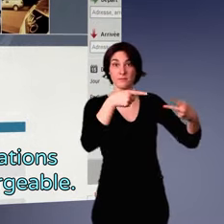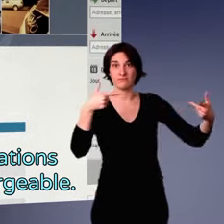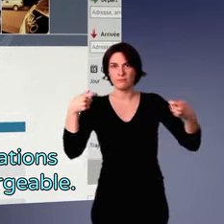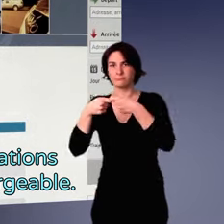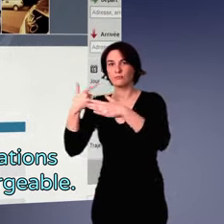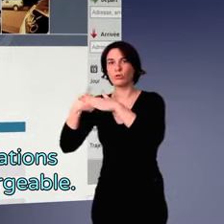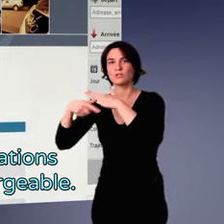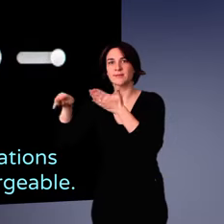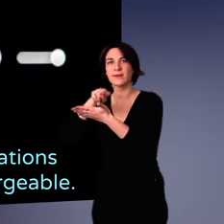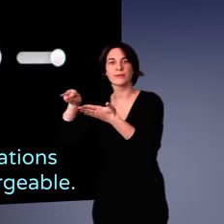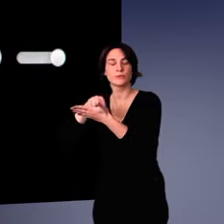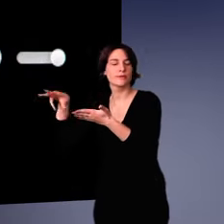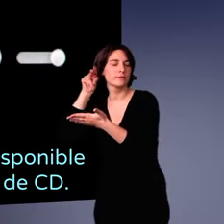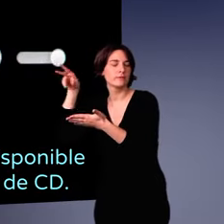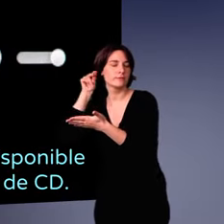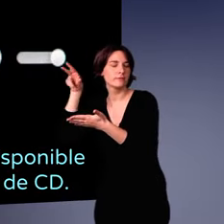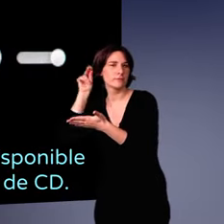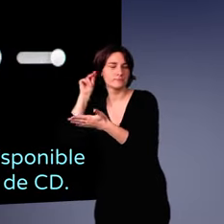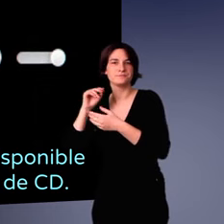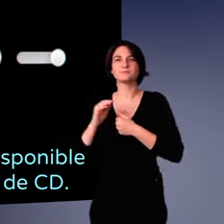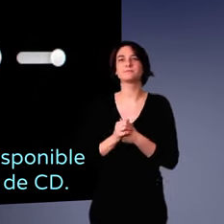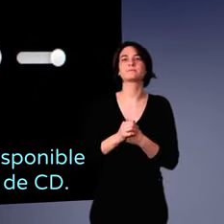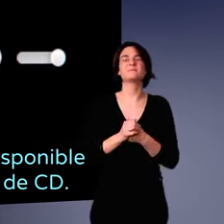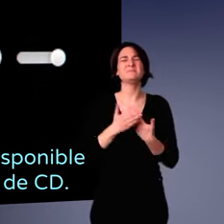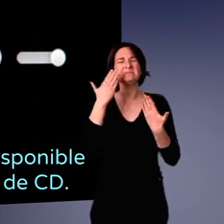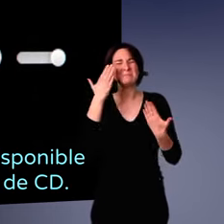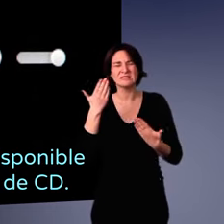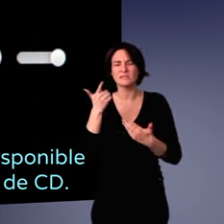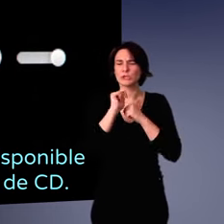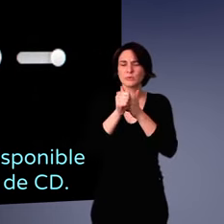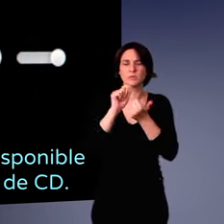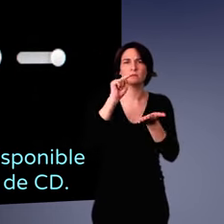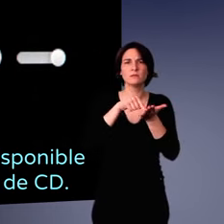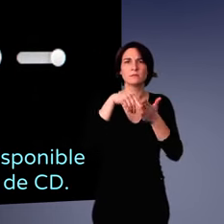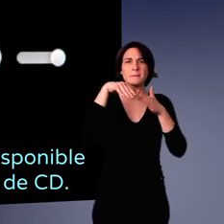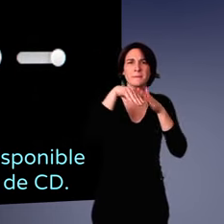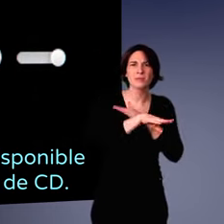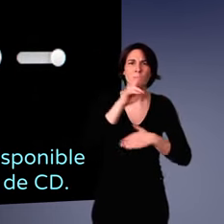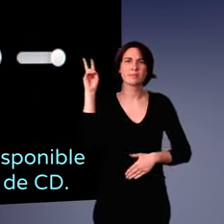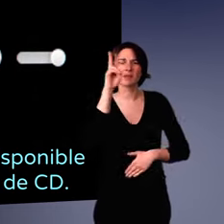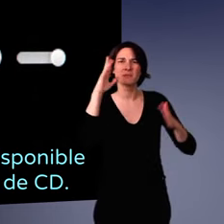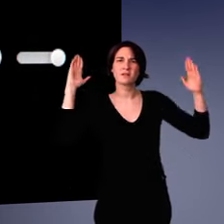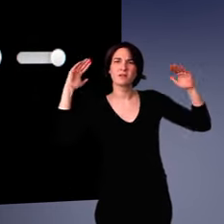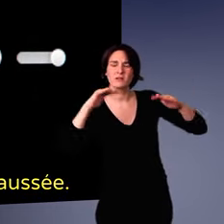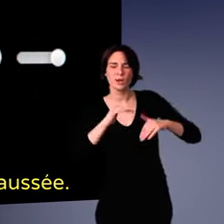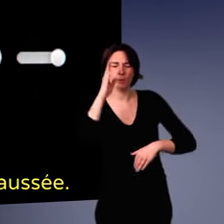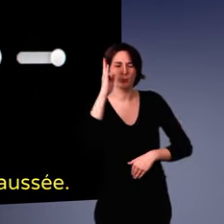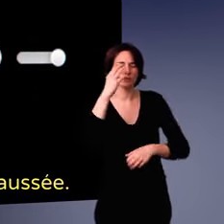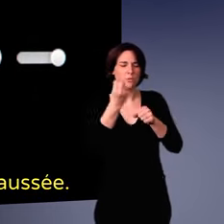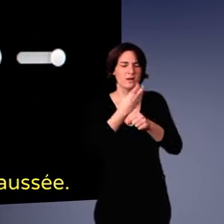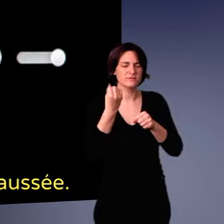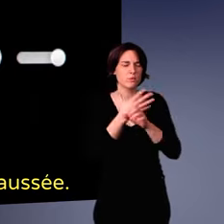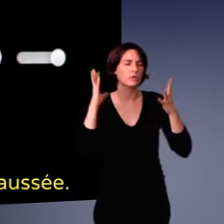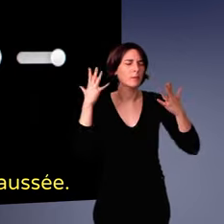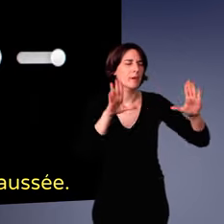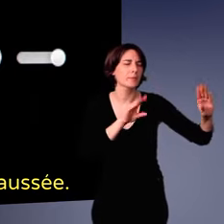et est téléchargeable audio description également disponible en agence TCO sous forme de CD le